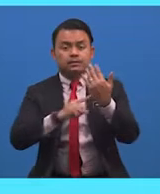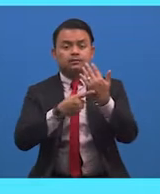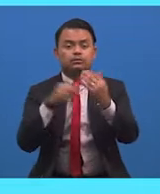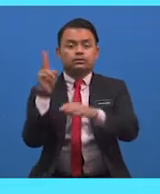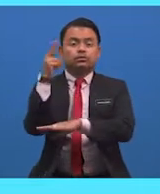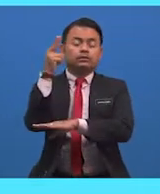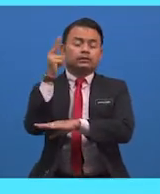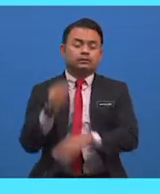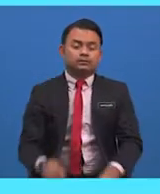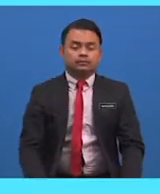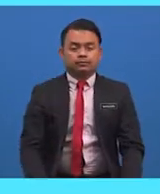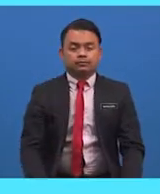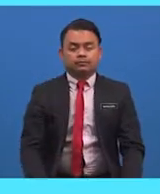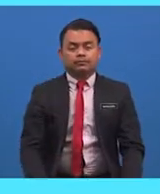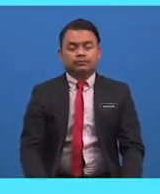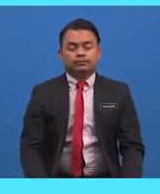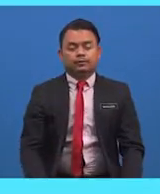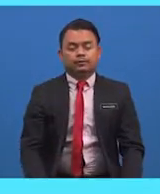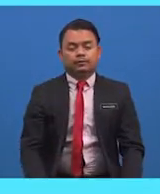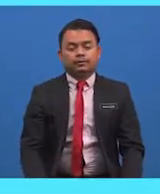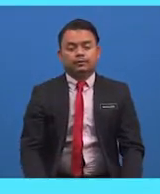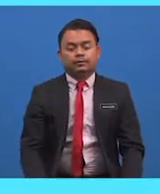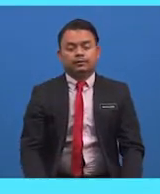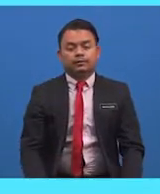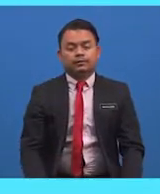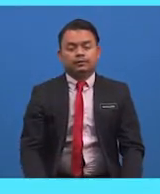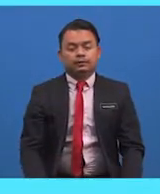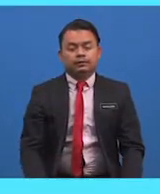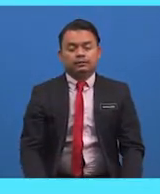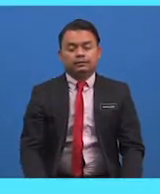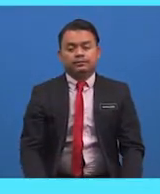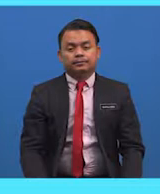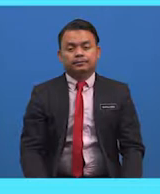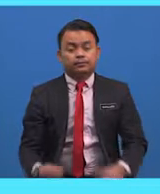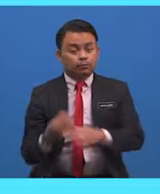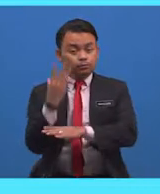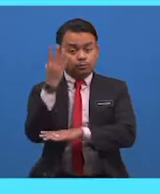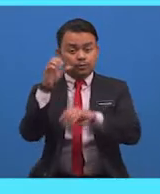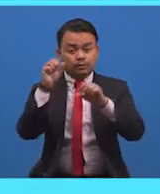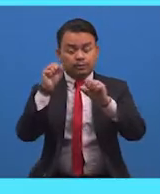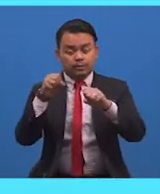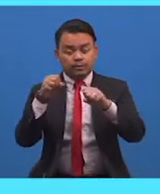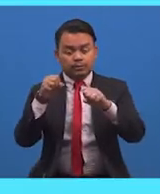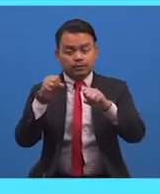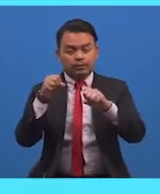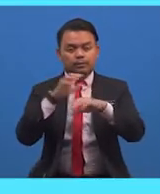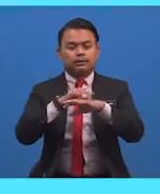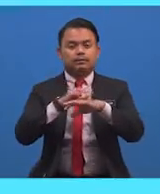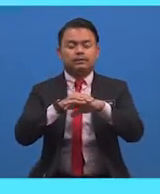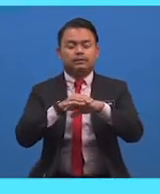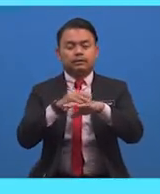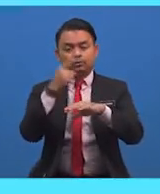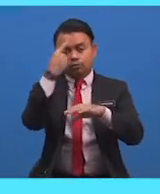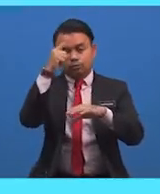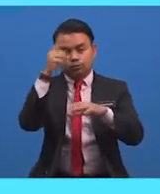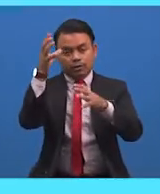tumbuhan menjalankan proses fotosintesis untuk menyerap karbon dioksida berlebihan di atmosfera di